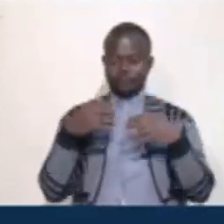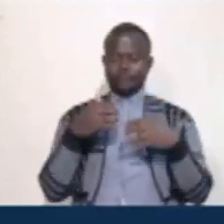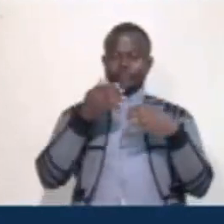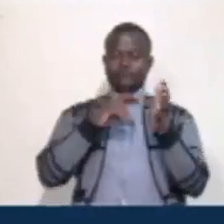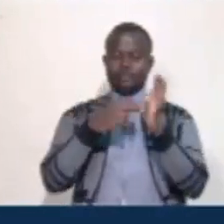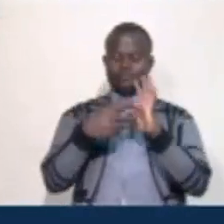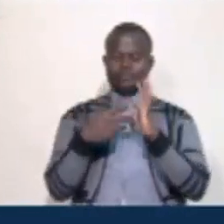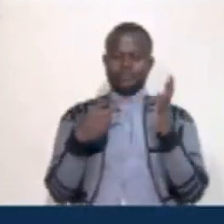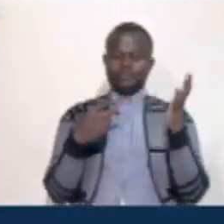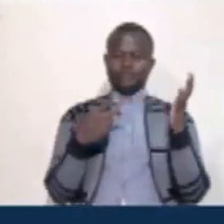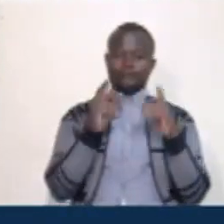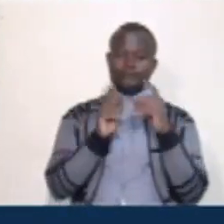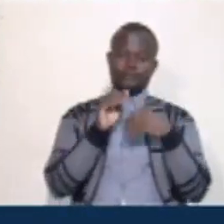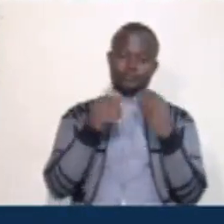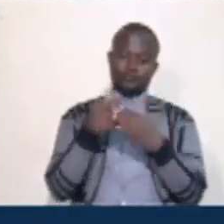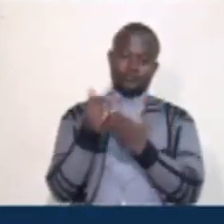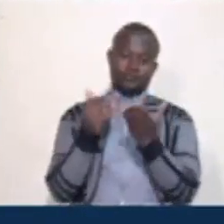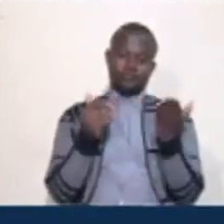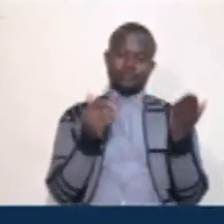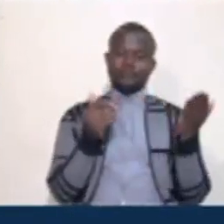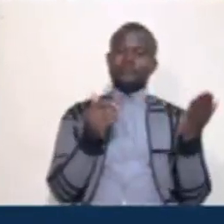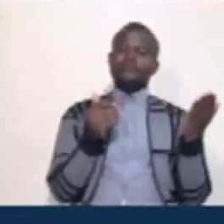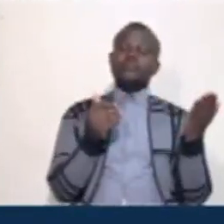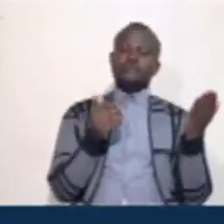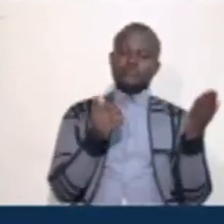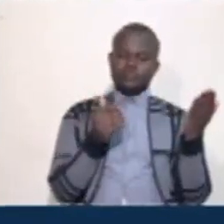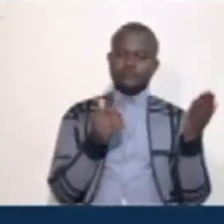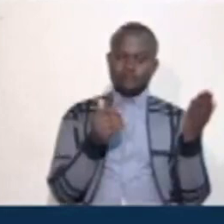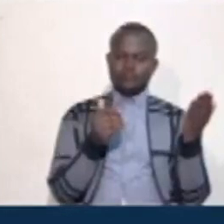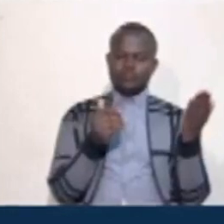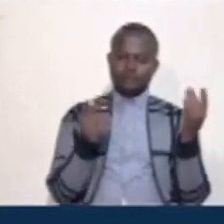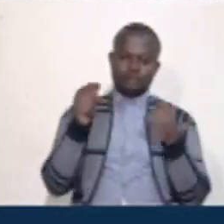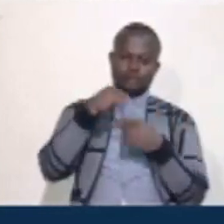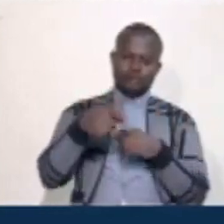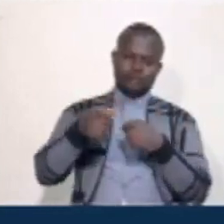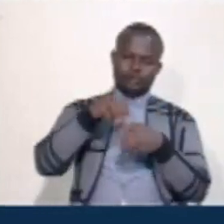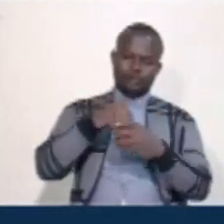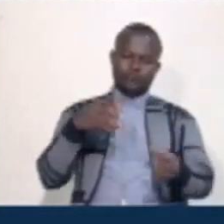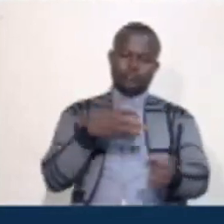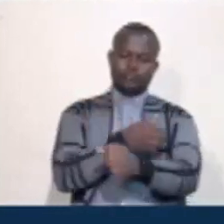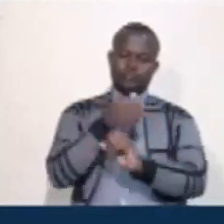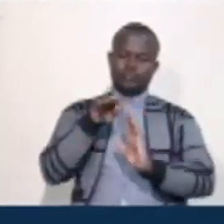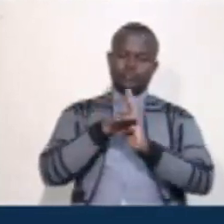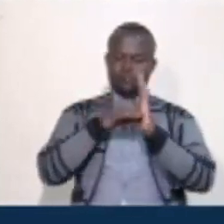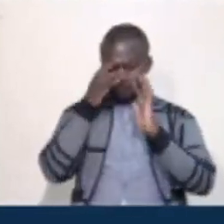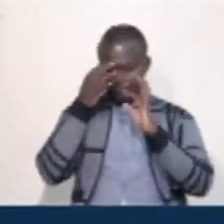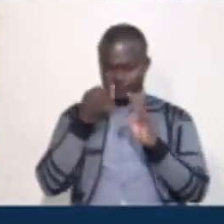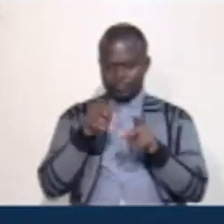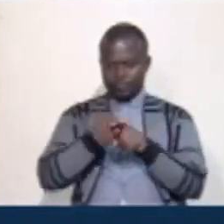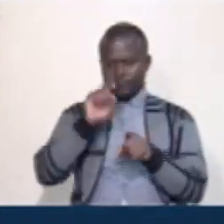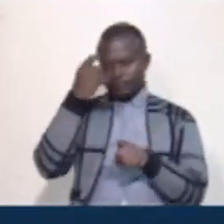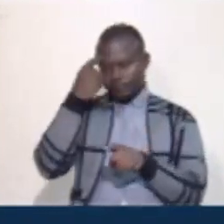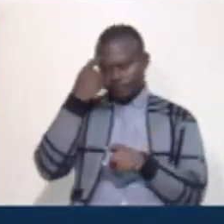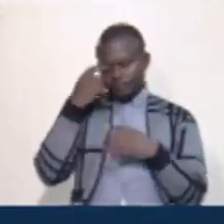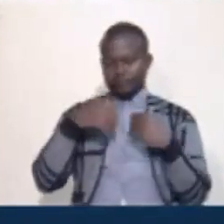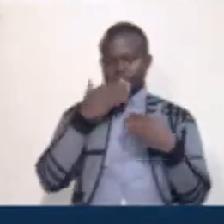rero abaturage ba Karongi ndetse n'abanyarwanda bose uje kongera imbaraga muri iyo gahunda twiyemeje nka guverinoma. Ni